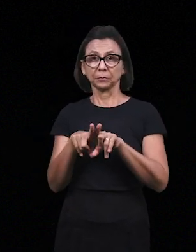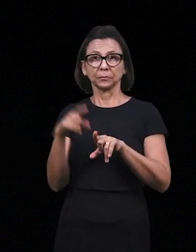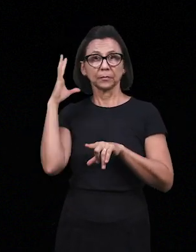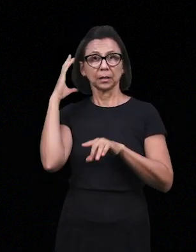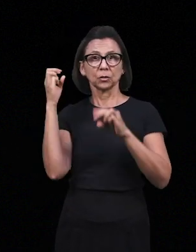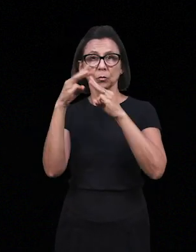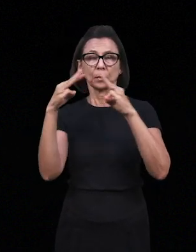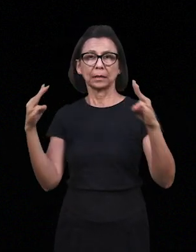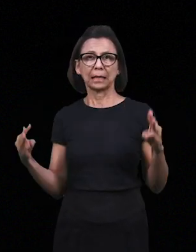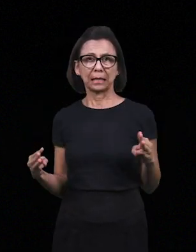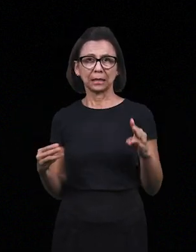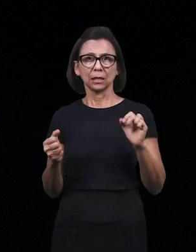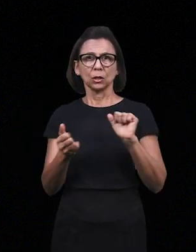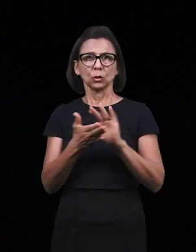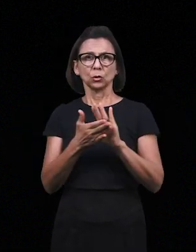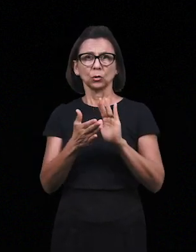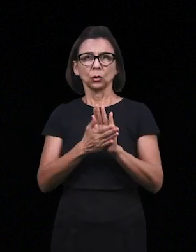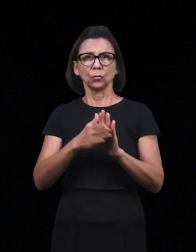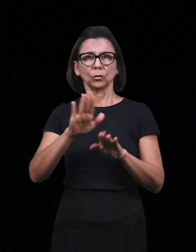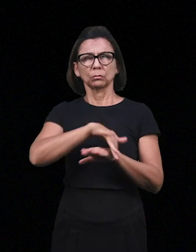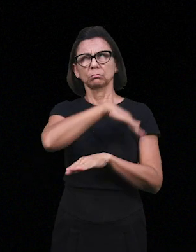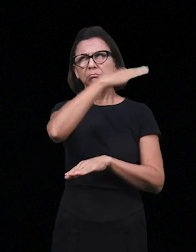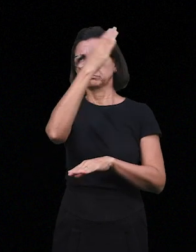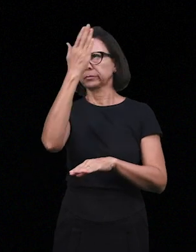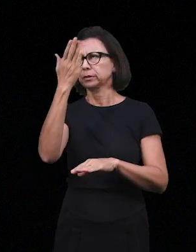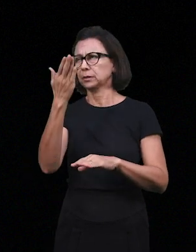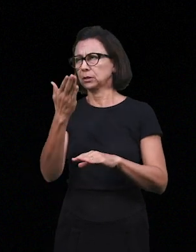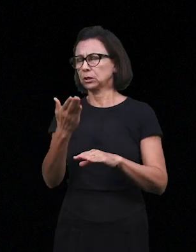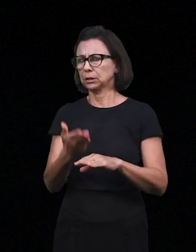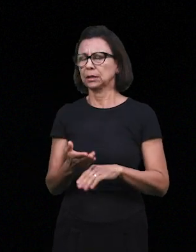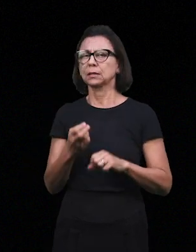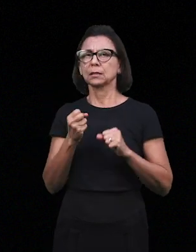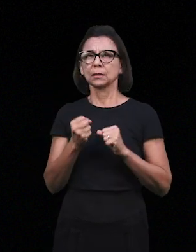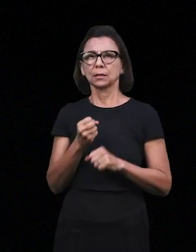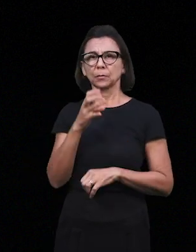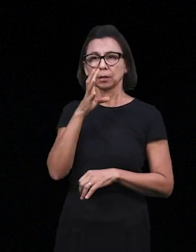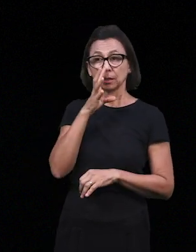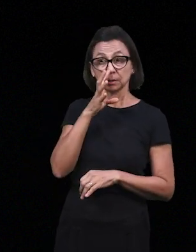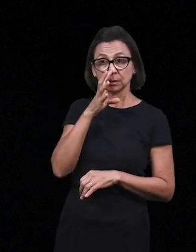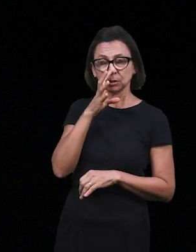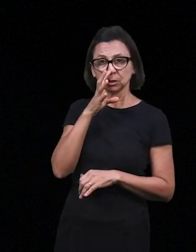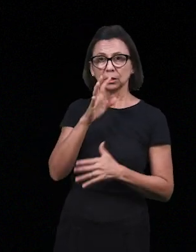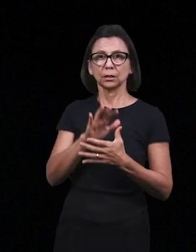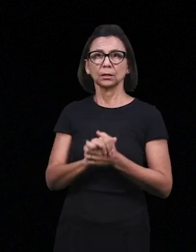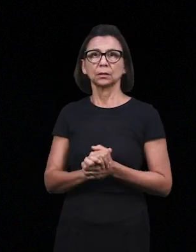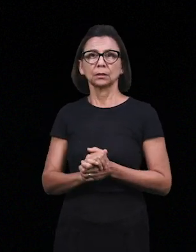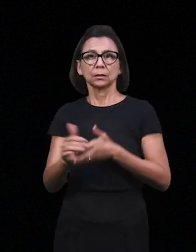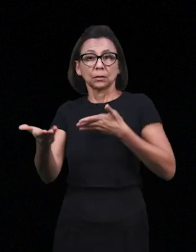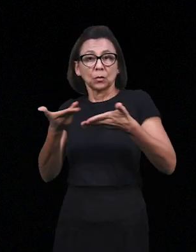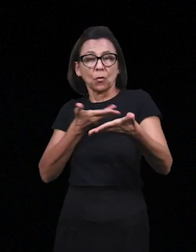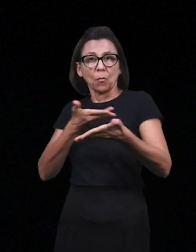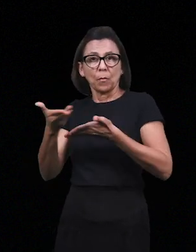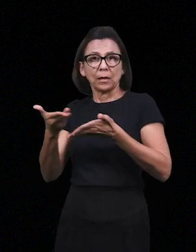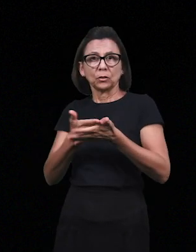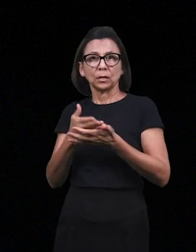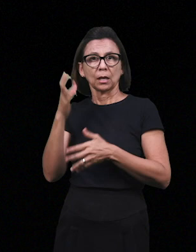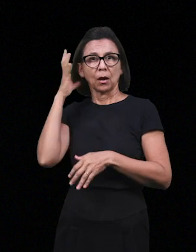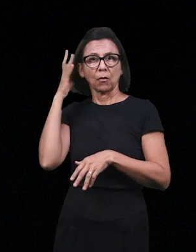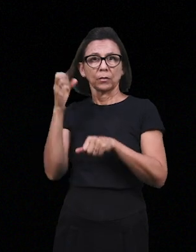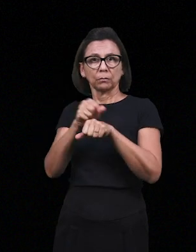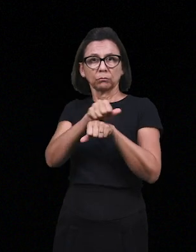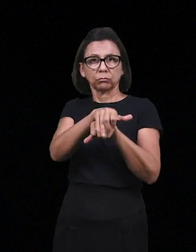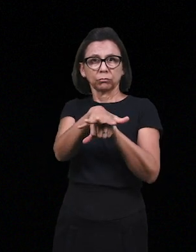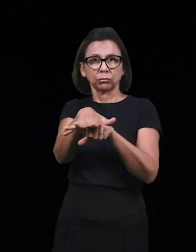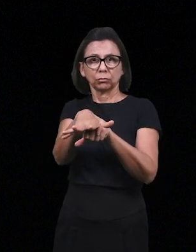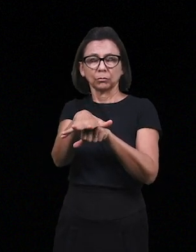vous pouvez entendre de longe 24 heures par jour. Vous pouvez assister et partager les podcasts de messages. Et ainsi, nous